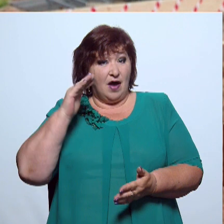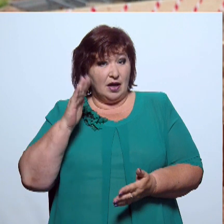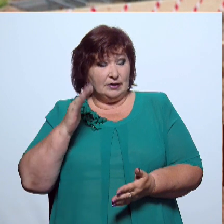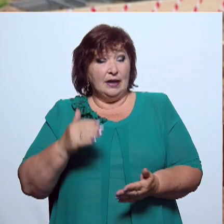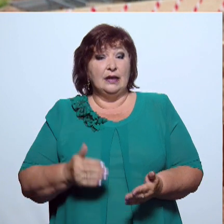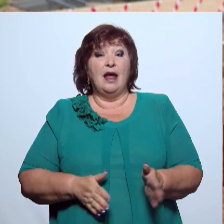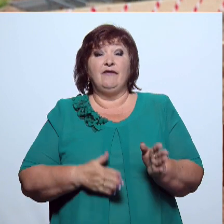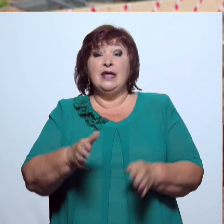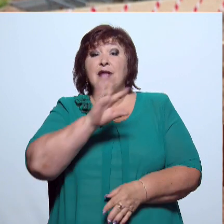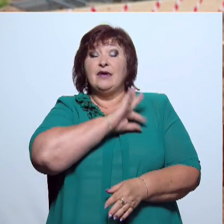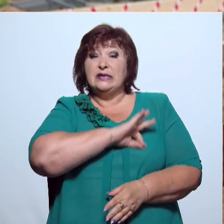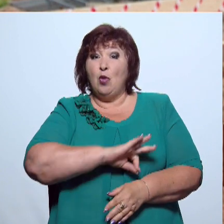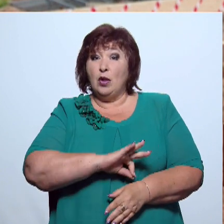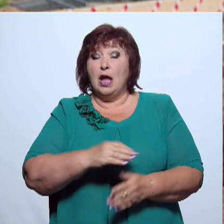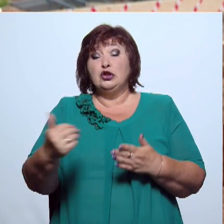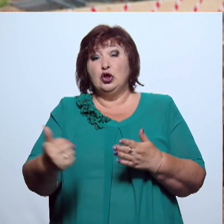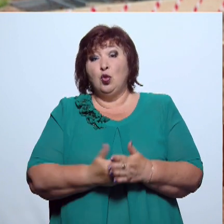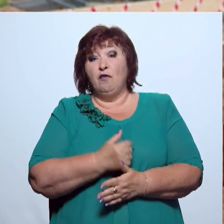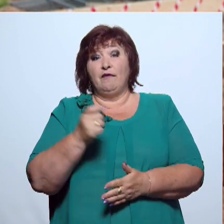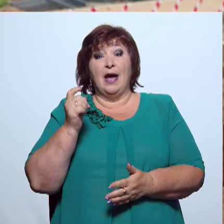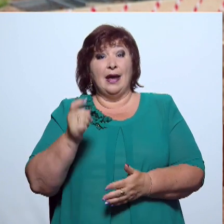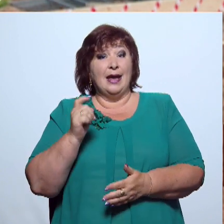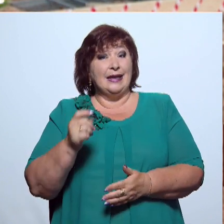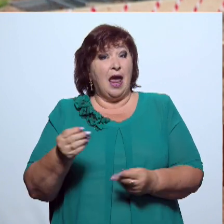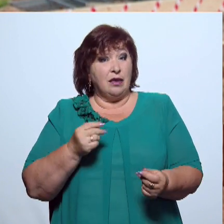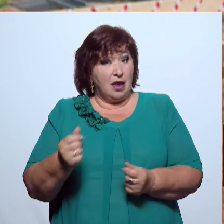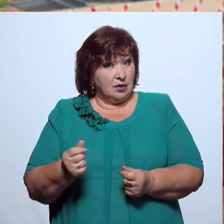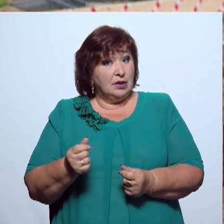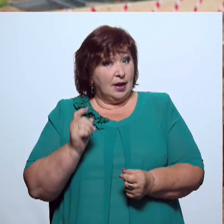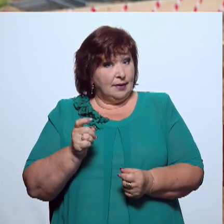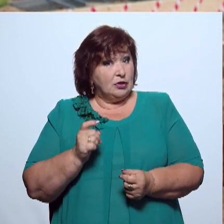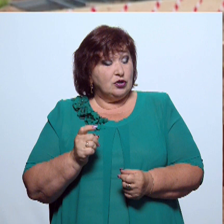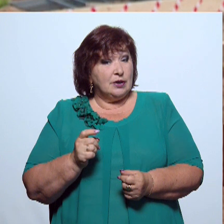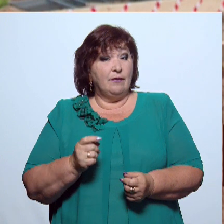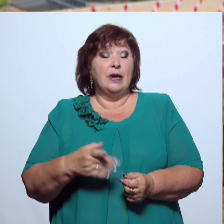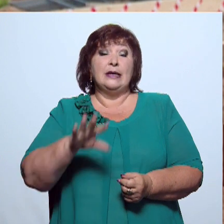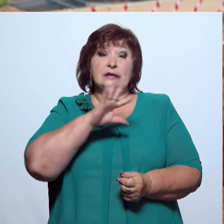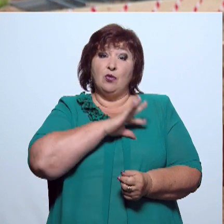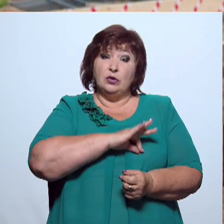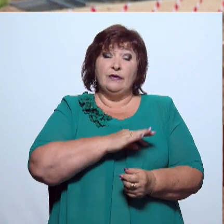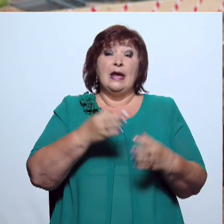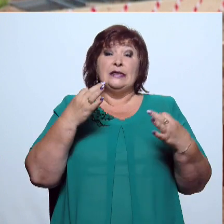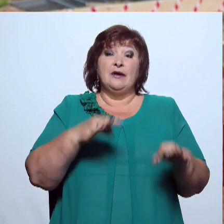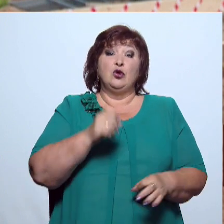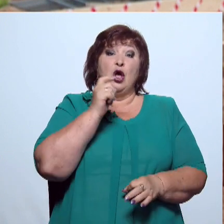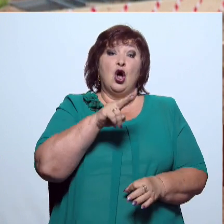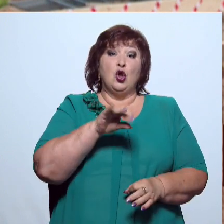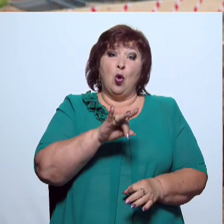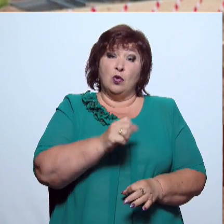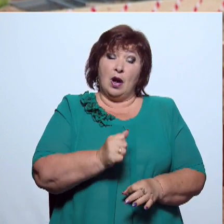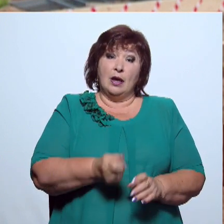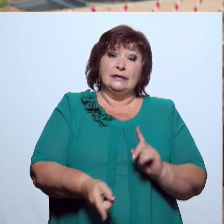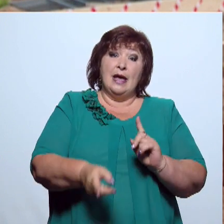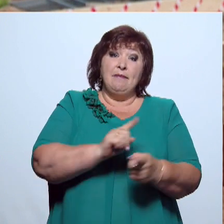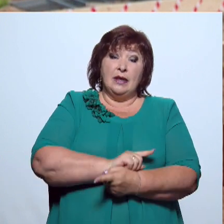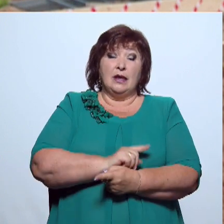в эксплуатацию нового объекта мы уйдем от использования свободного хлора, а заменим его на такой реагент,